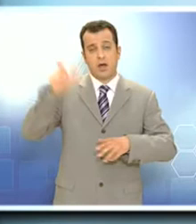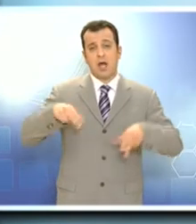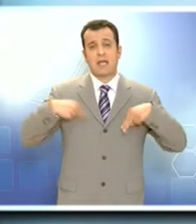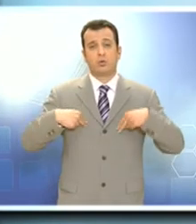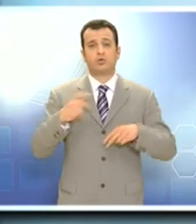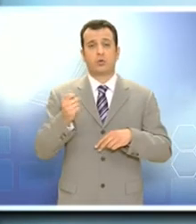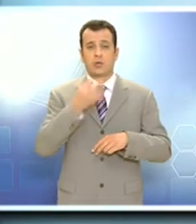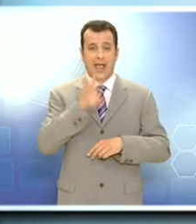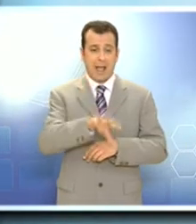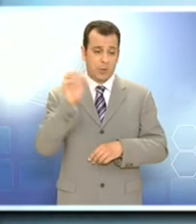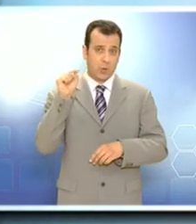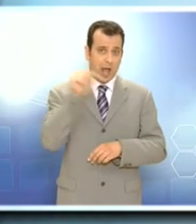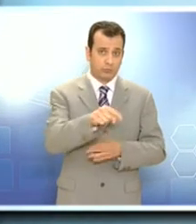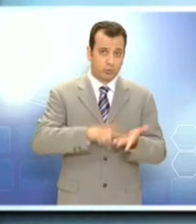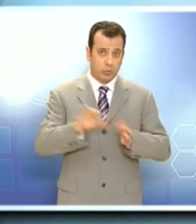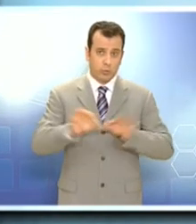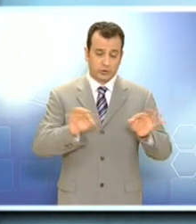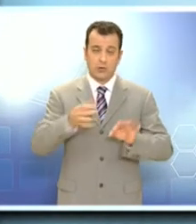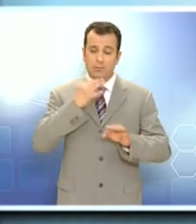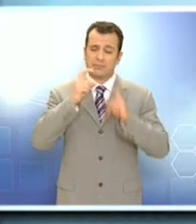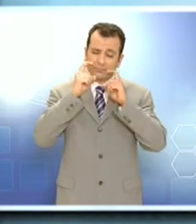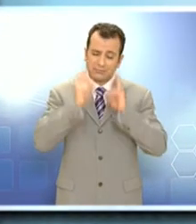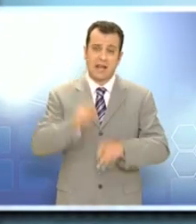Υπότιτλοι AUTHORWAVE